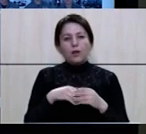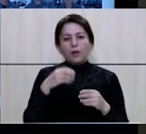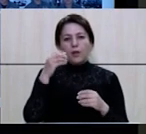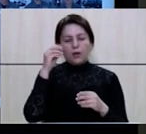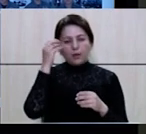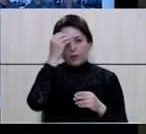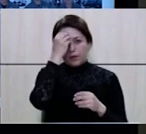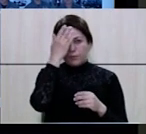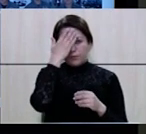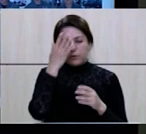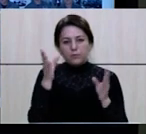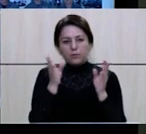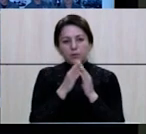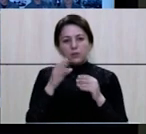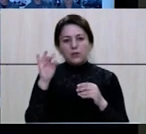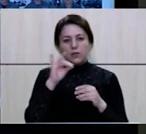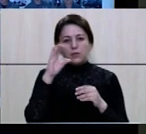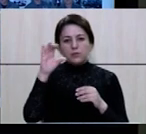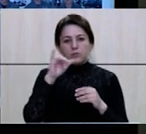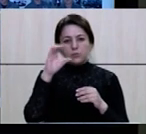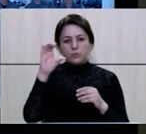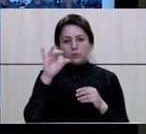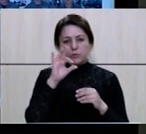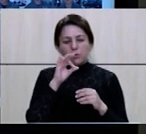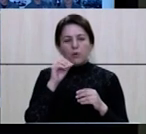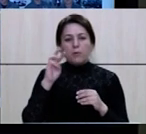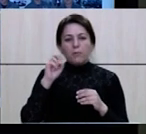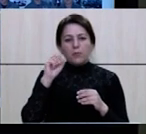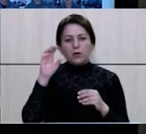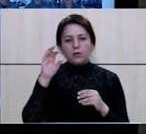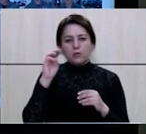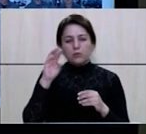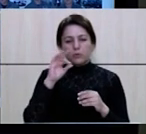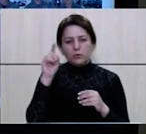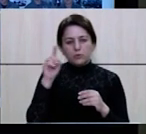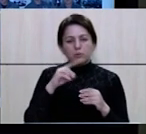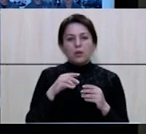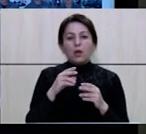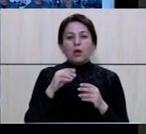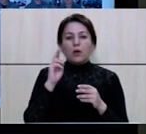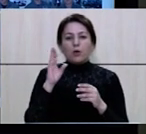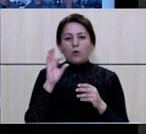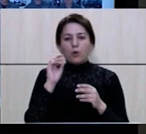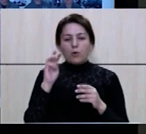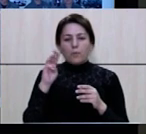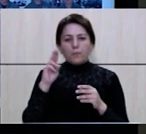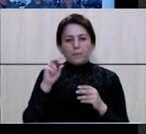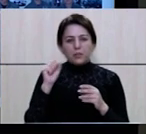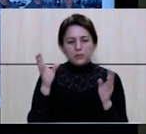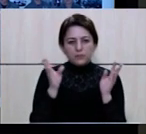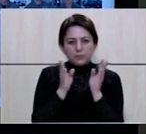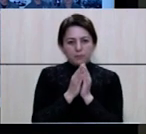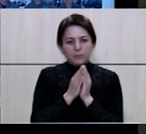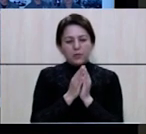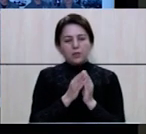Yaponiyaning Isuzu Motors kompaniyasi bilan hamkorlikda Sam Avto mas'uliyati